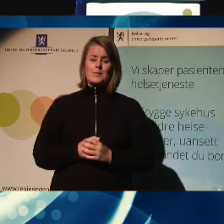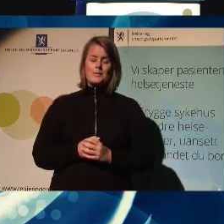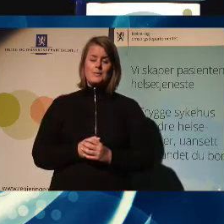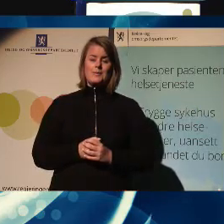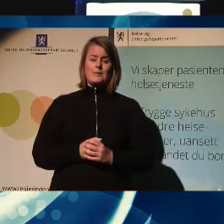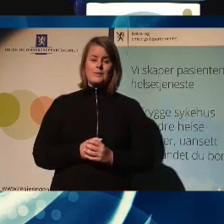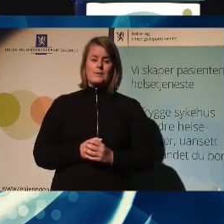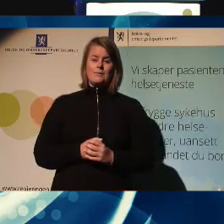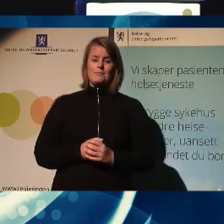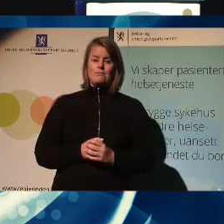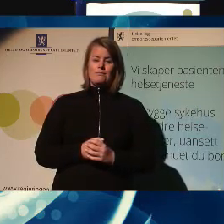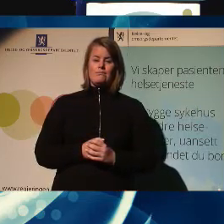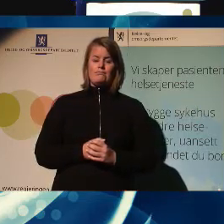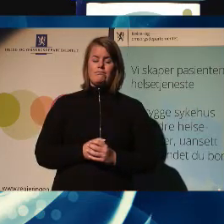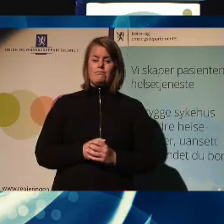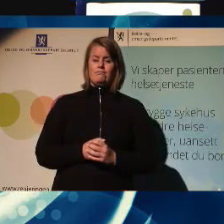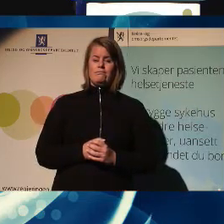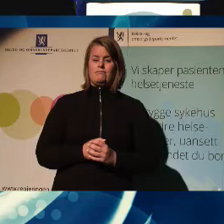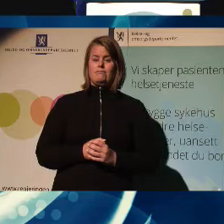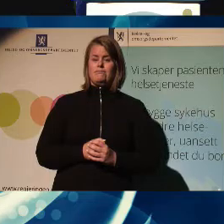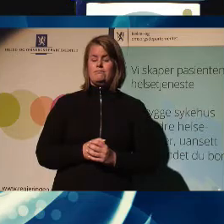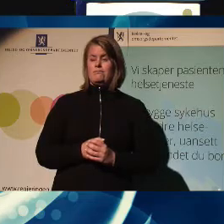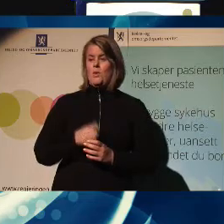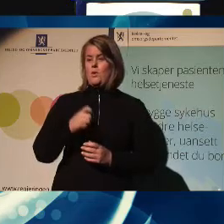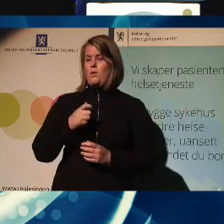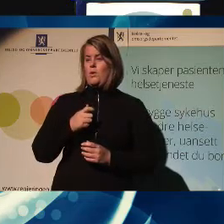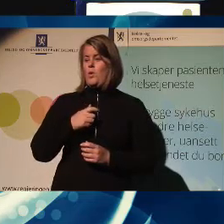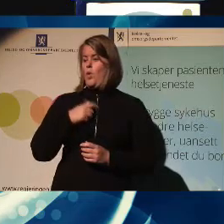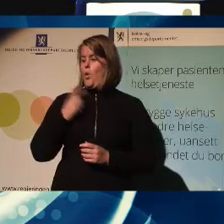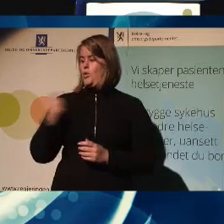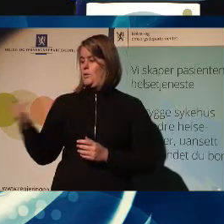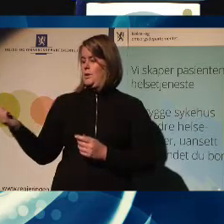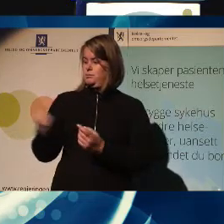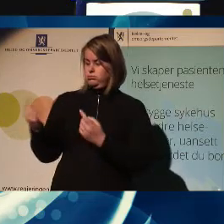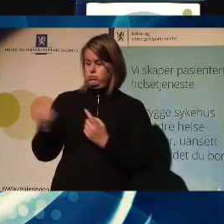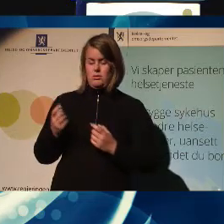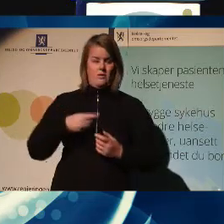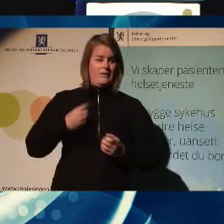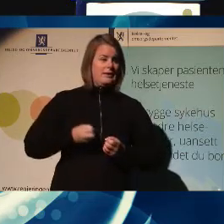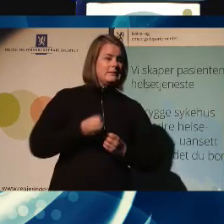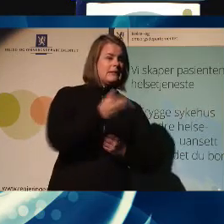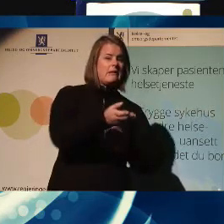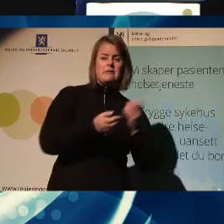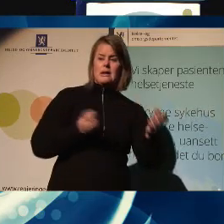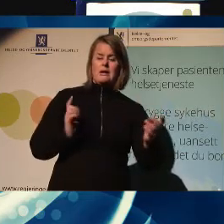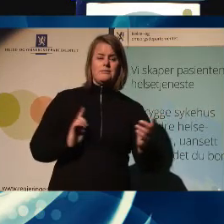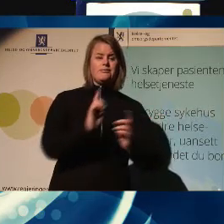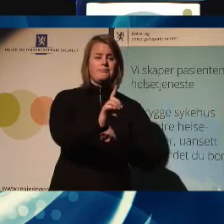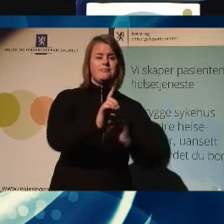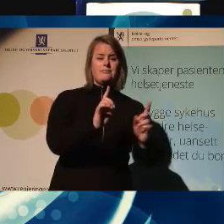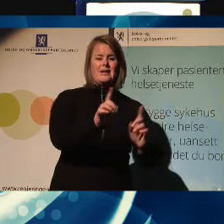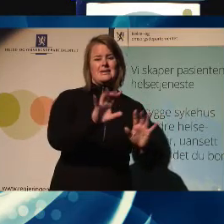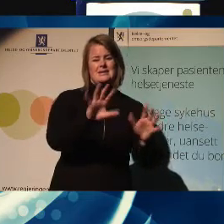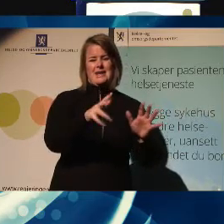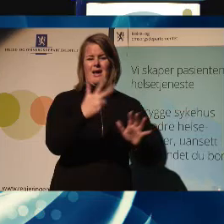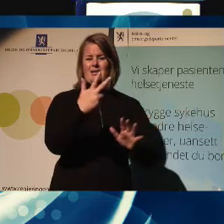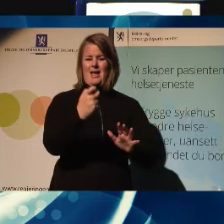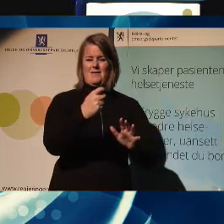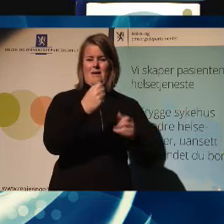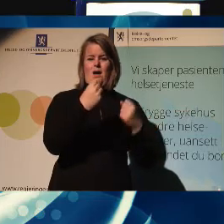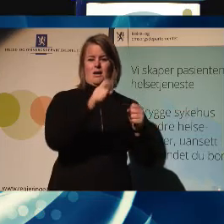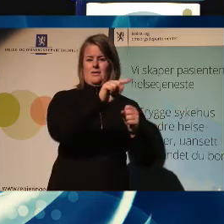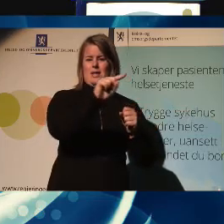Og vi har sendt ungdom ut i ca. 30 av disse her fritidsaktivitetene. De kjempepositive,